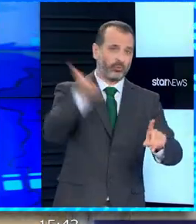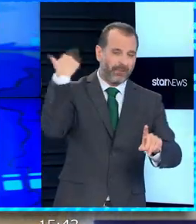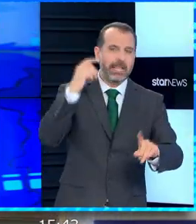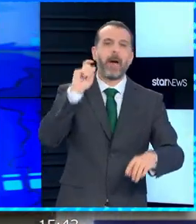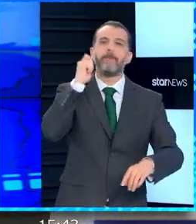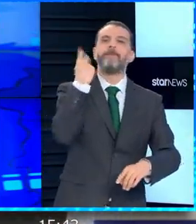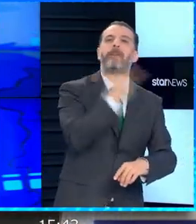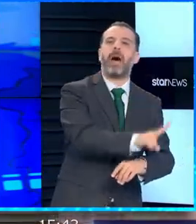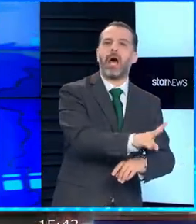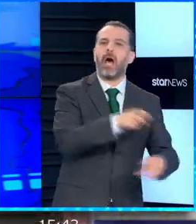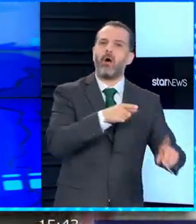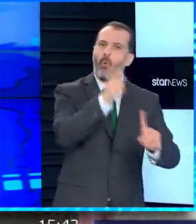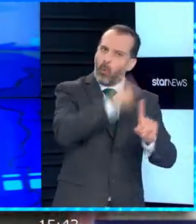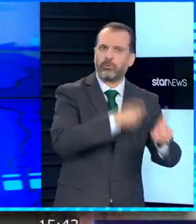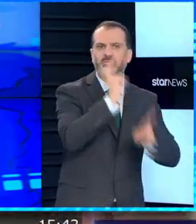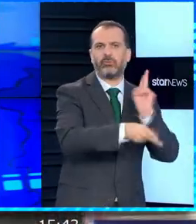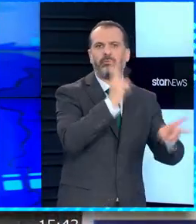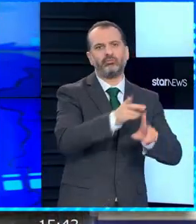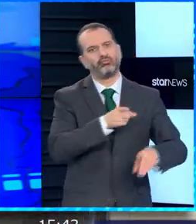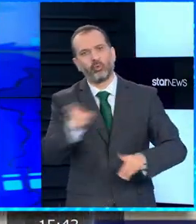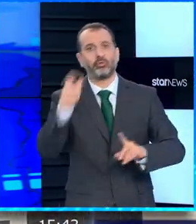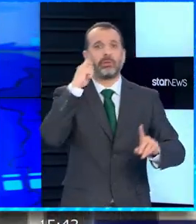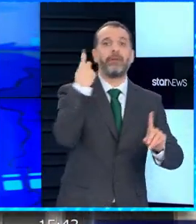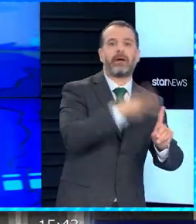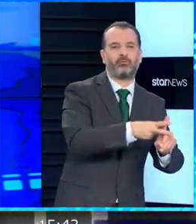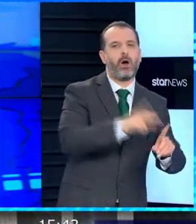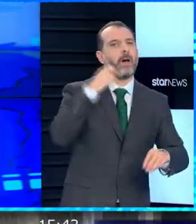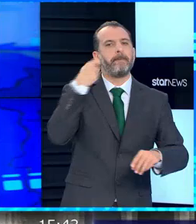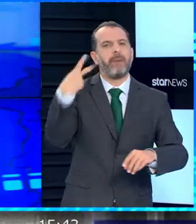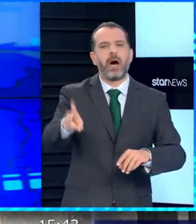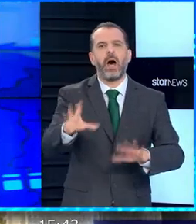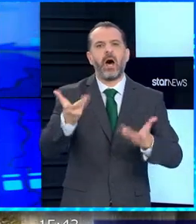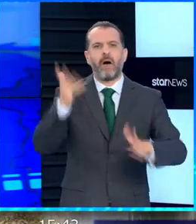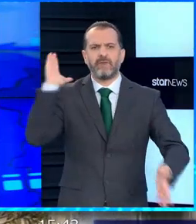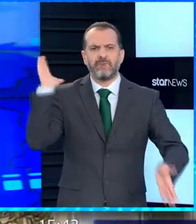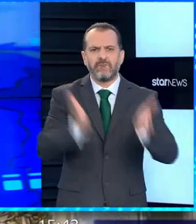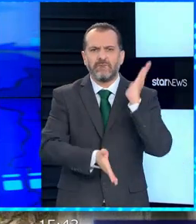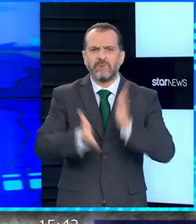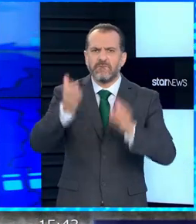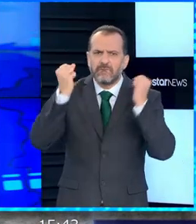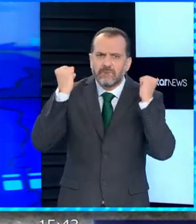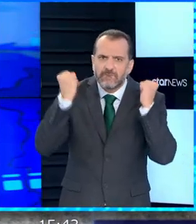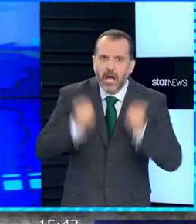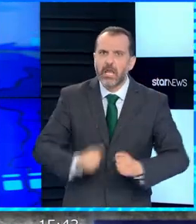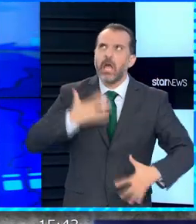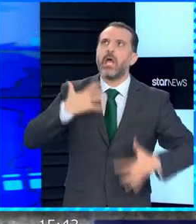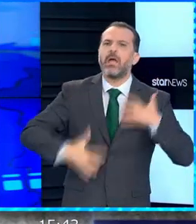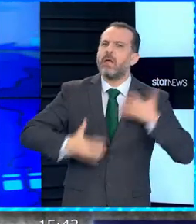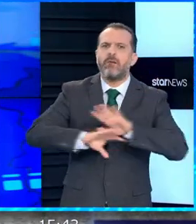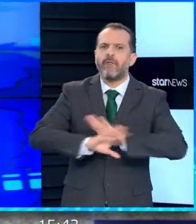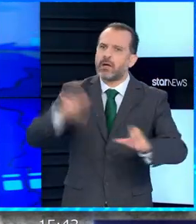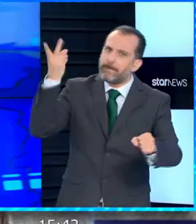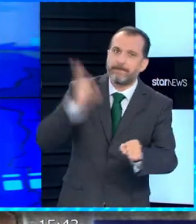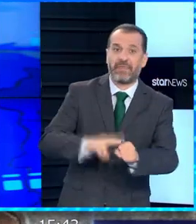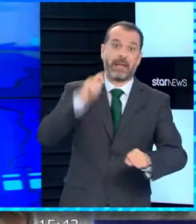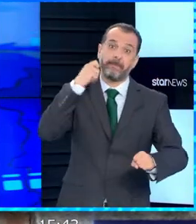και για τη δολοφονία της μητέρας του, η οποία είχε βρει μαρτυρικό θάνατο έπειτα από άγριο ξυλοδαρμό. Όπως προέκυψε από